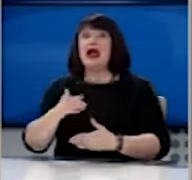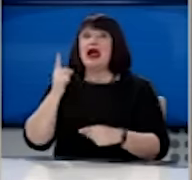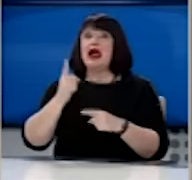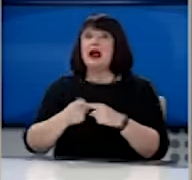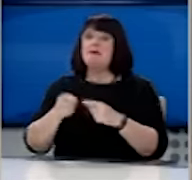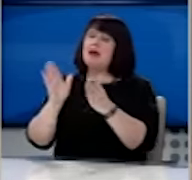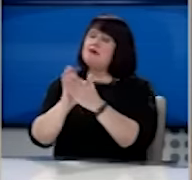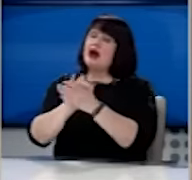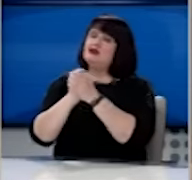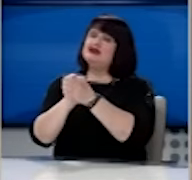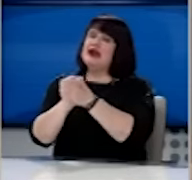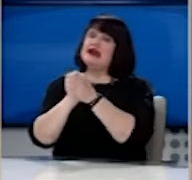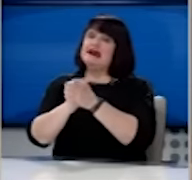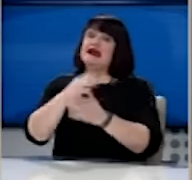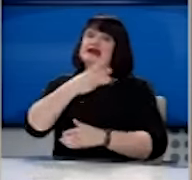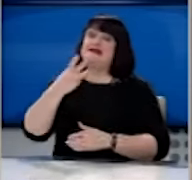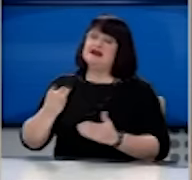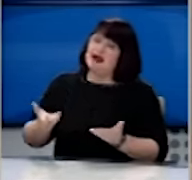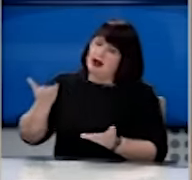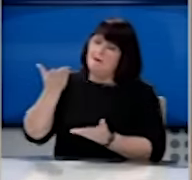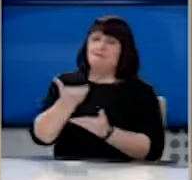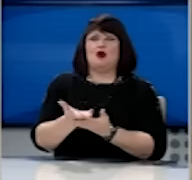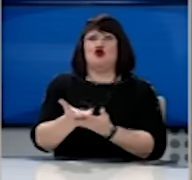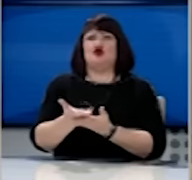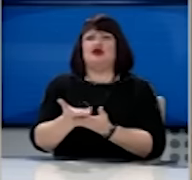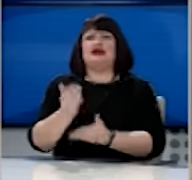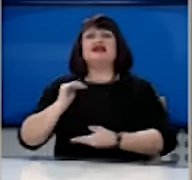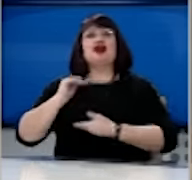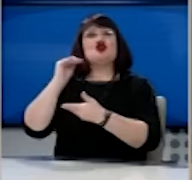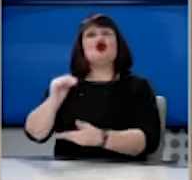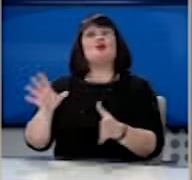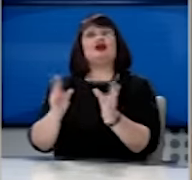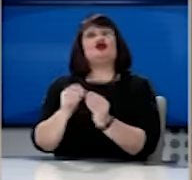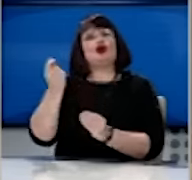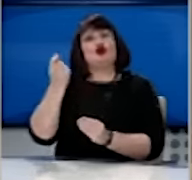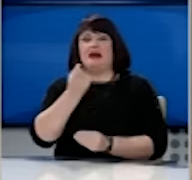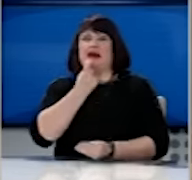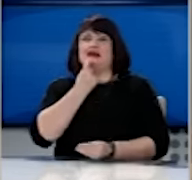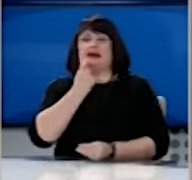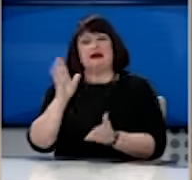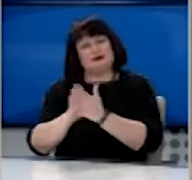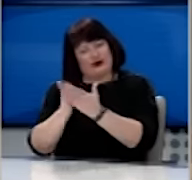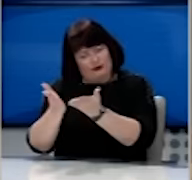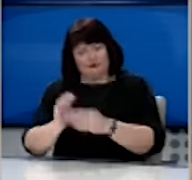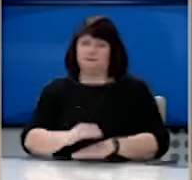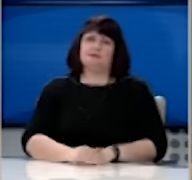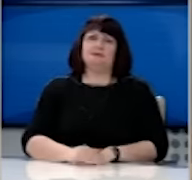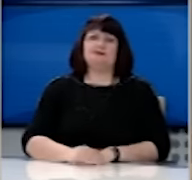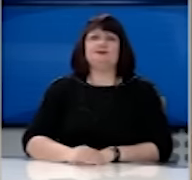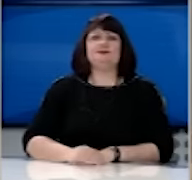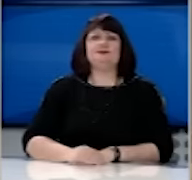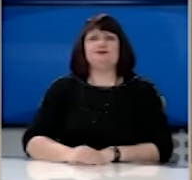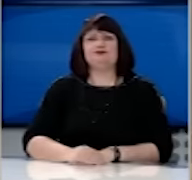τον χαίρεστε και να τον προτείνετε και για τον Νόμπελ Οικονομίας. Και επειδή